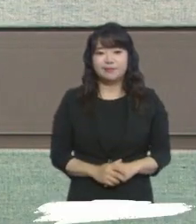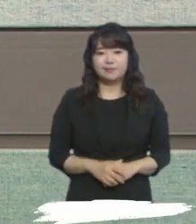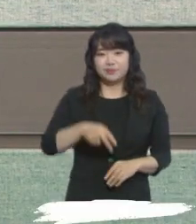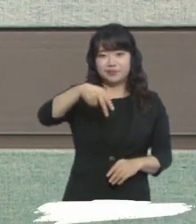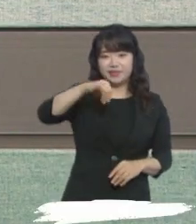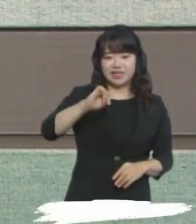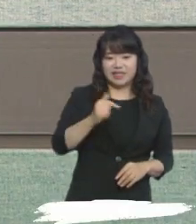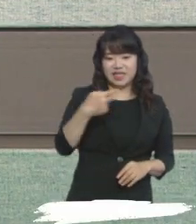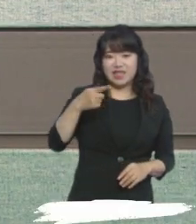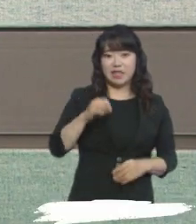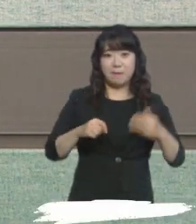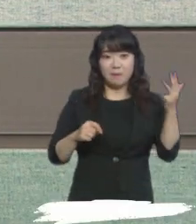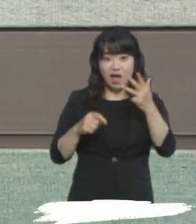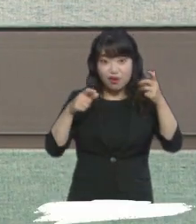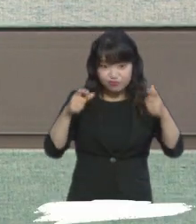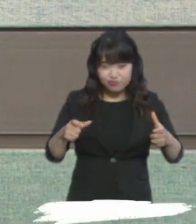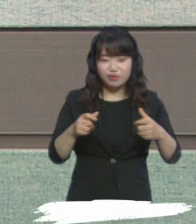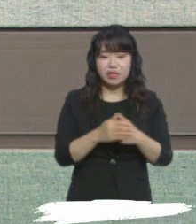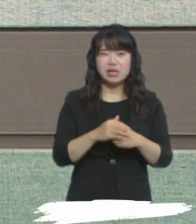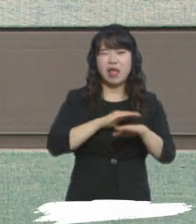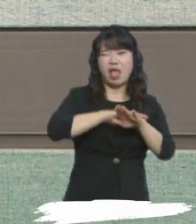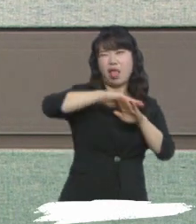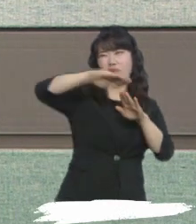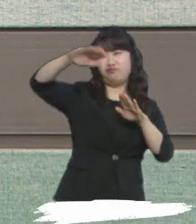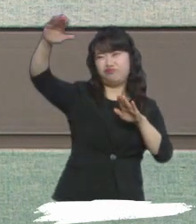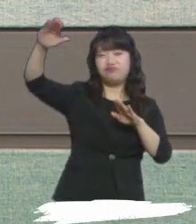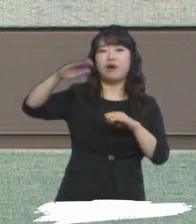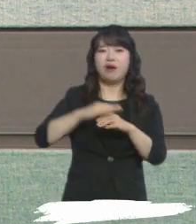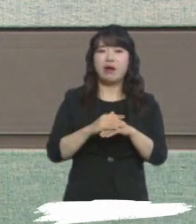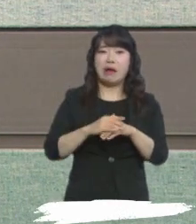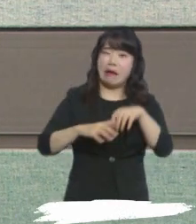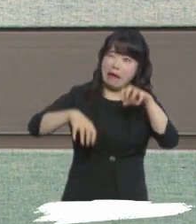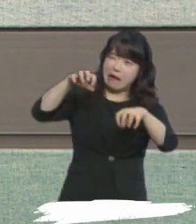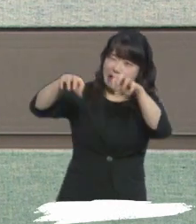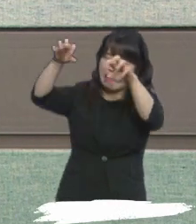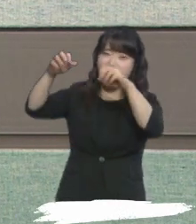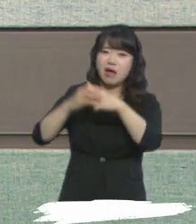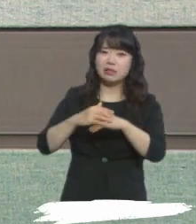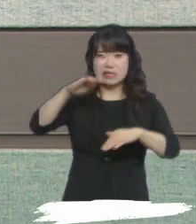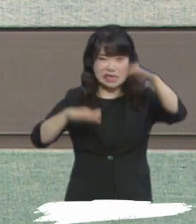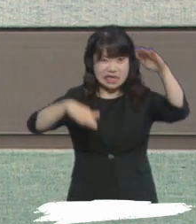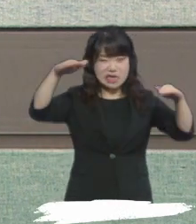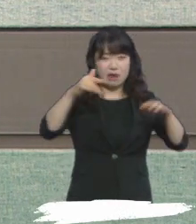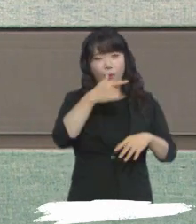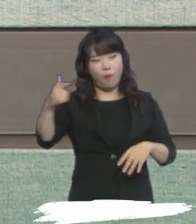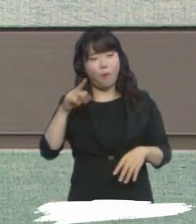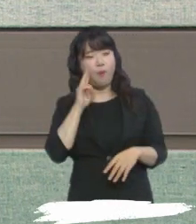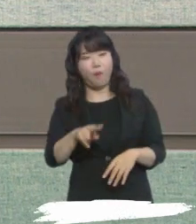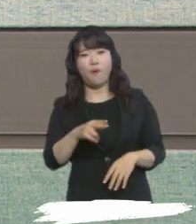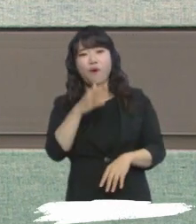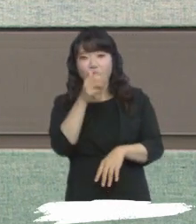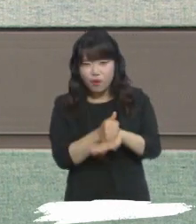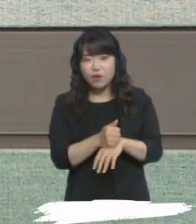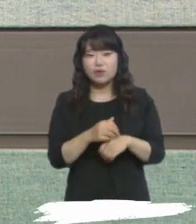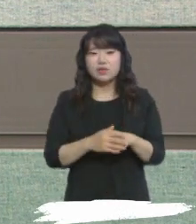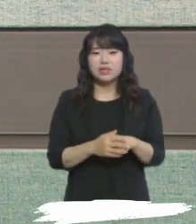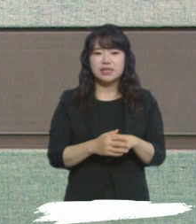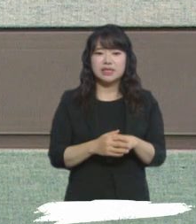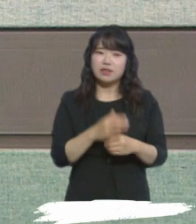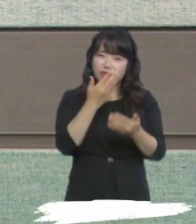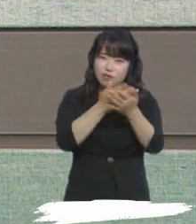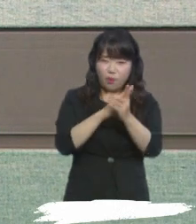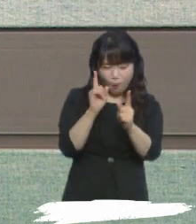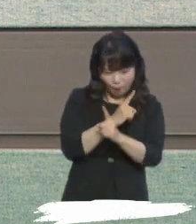신당 8구역은 그 급경사지에 상당히 지형의 단차가 많은 지역입니다. 그래서 이 지역이 이제 주거 환경이